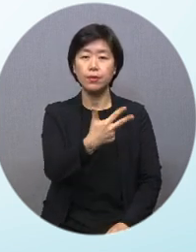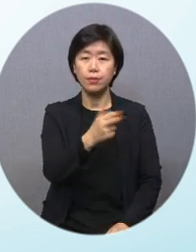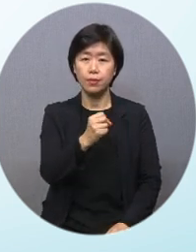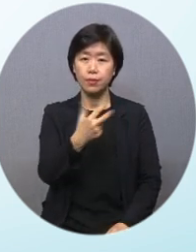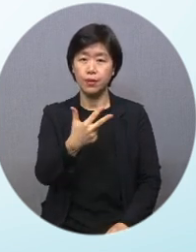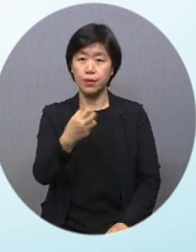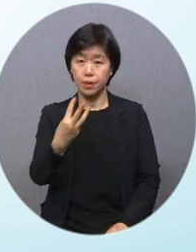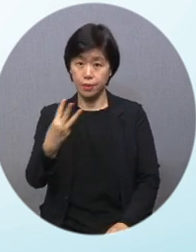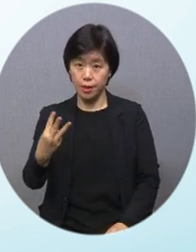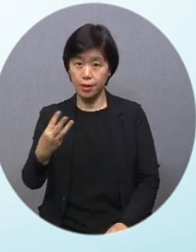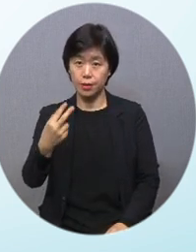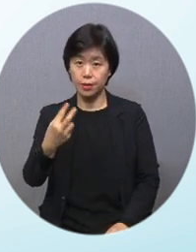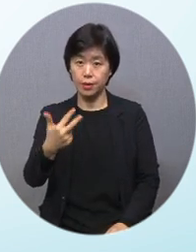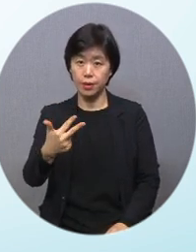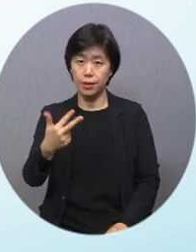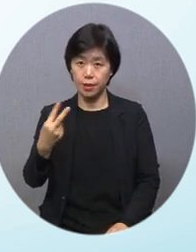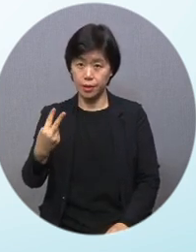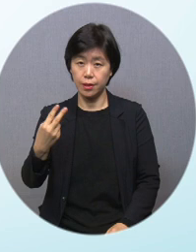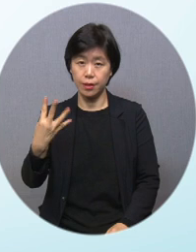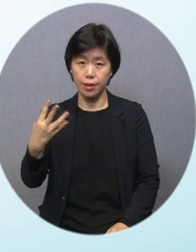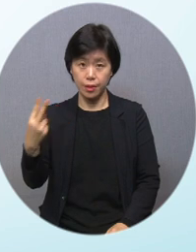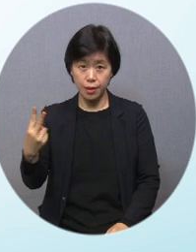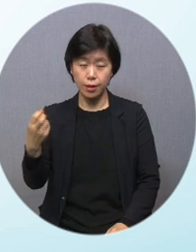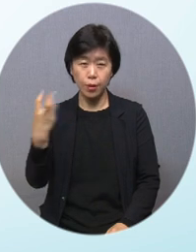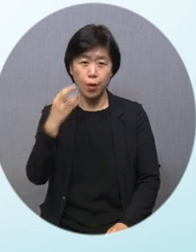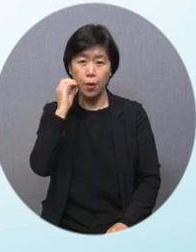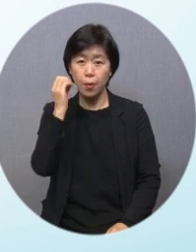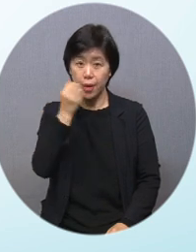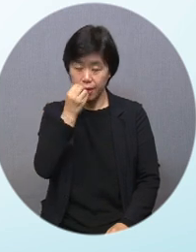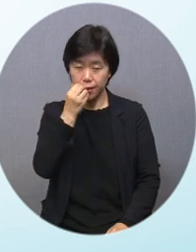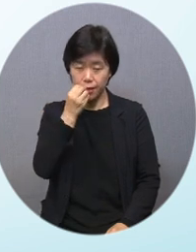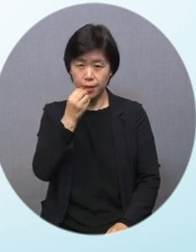070-7733-7242 또는 하단의 홈페이지로 참여하면